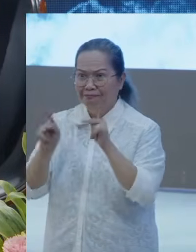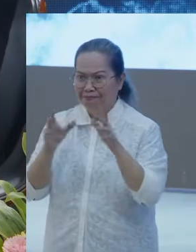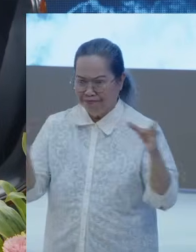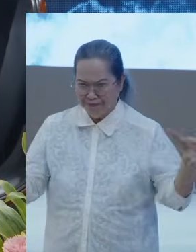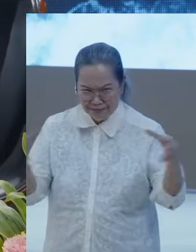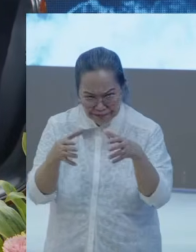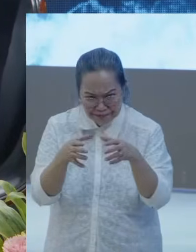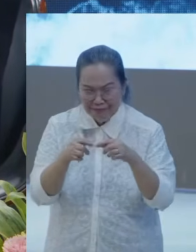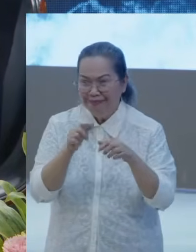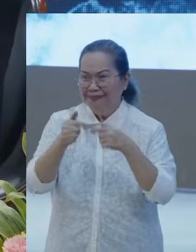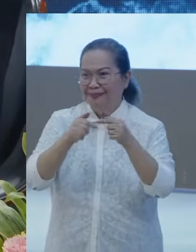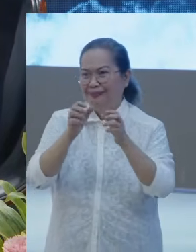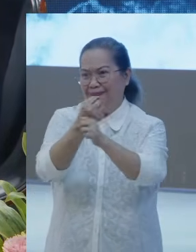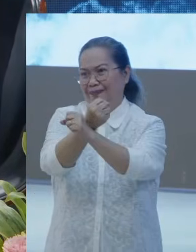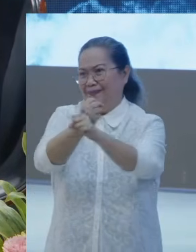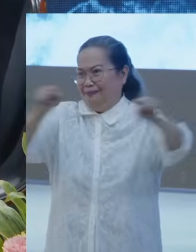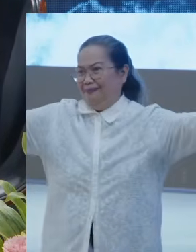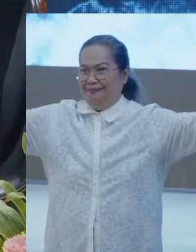nasave.